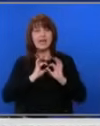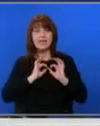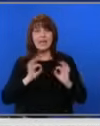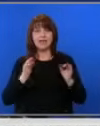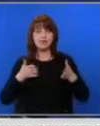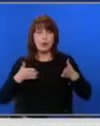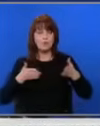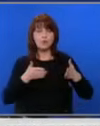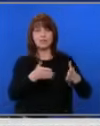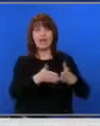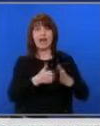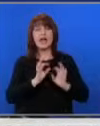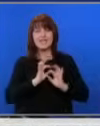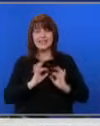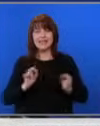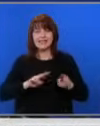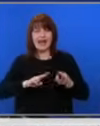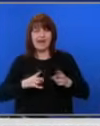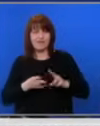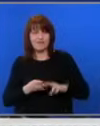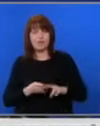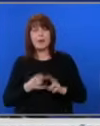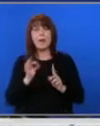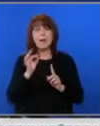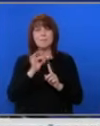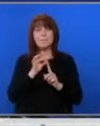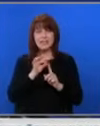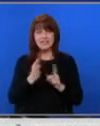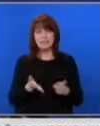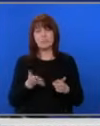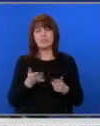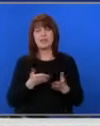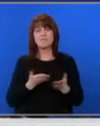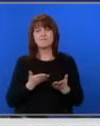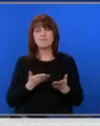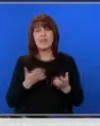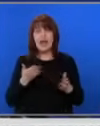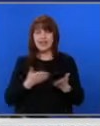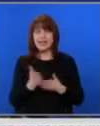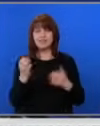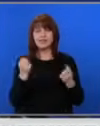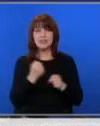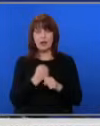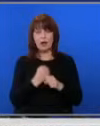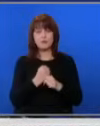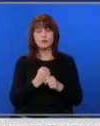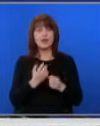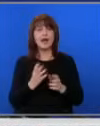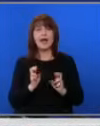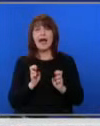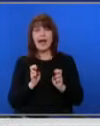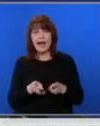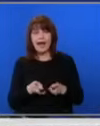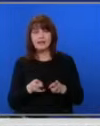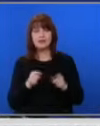посока, много ясни реформи, много ясни принципи, много ясен механизъм на работа. След това как? Ето това